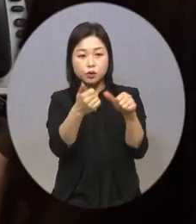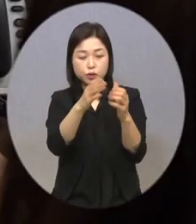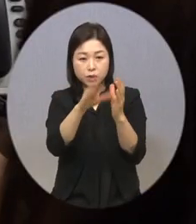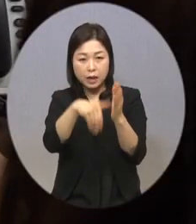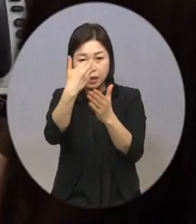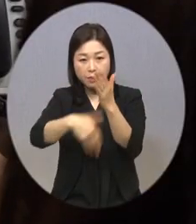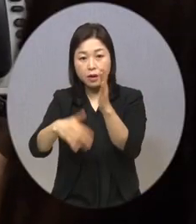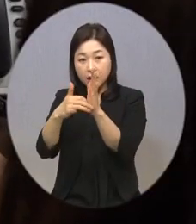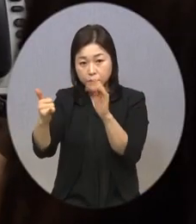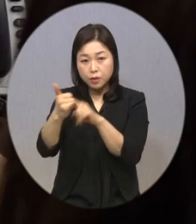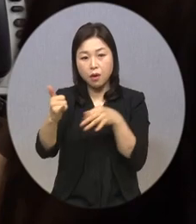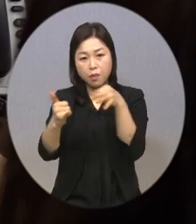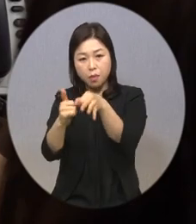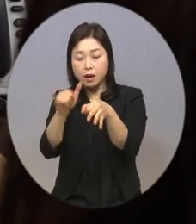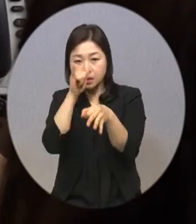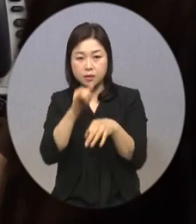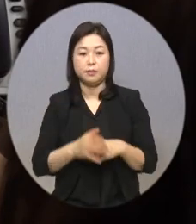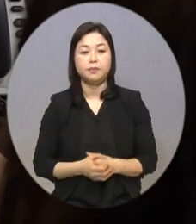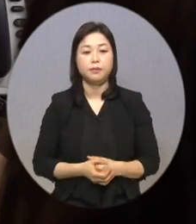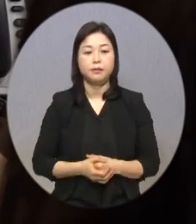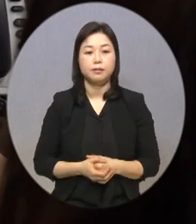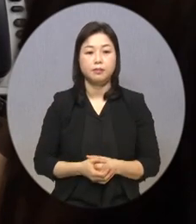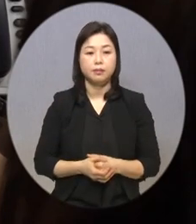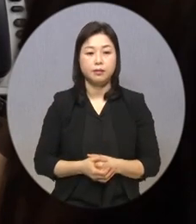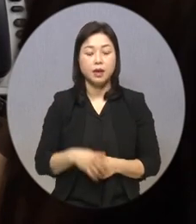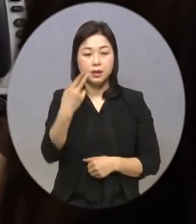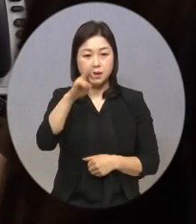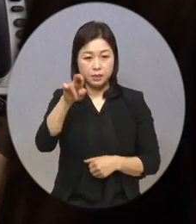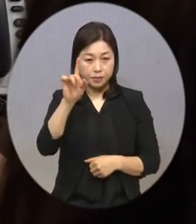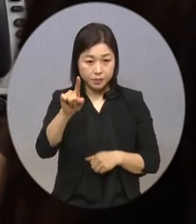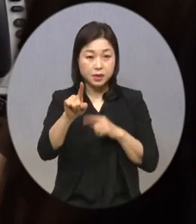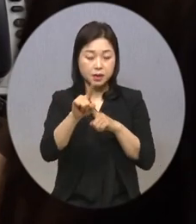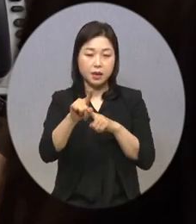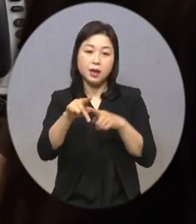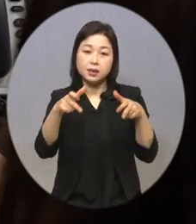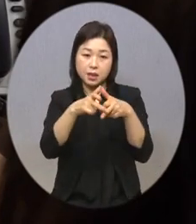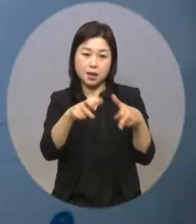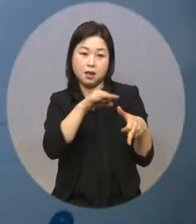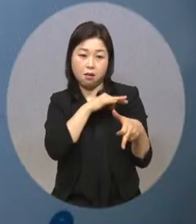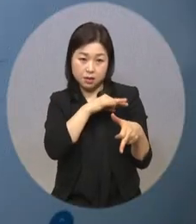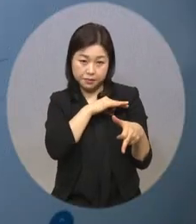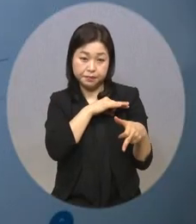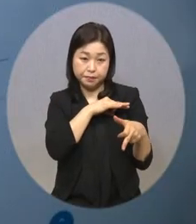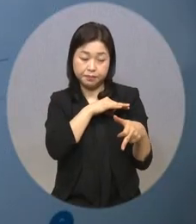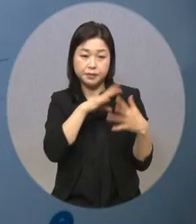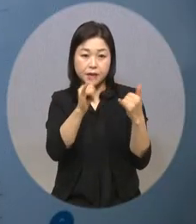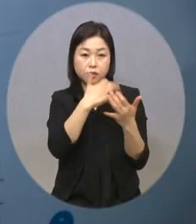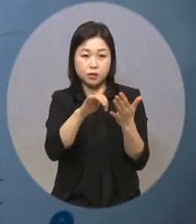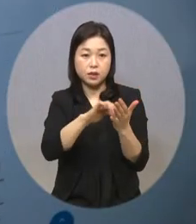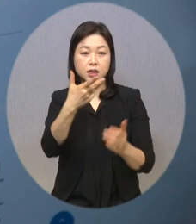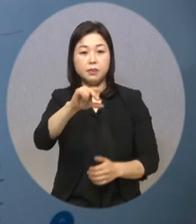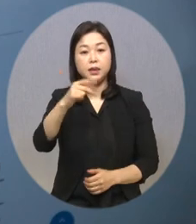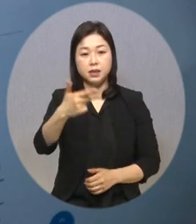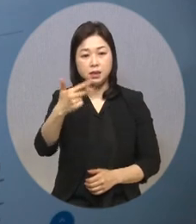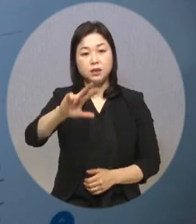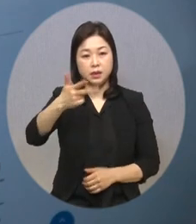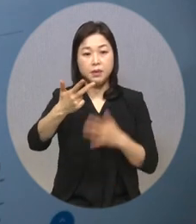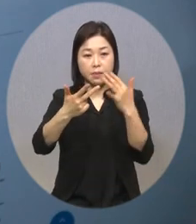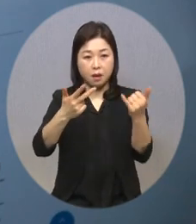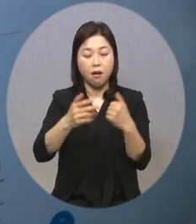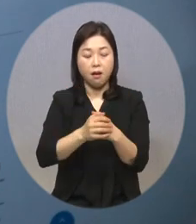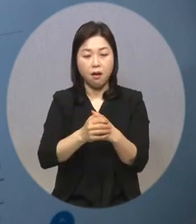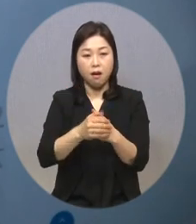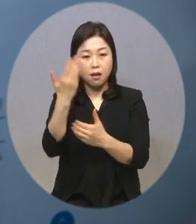유족에게 지급되는 유족연금이 있습니다. 2021년도에 장애연금 수급자는 7만 7,700명으로